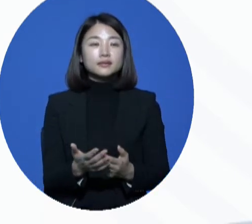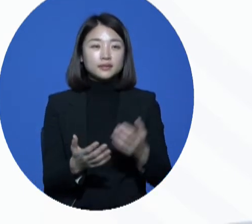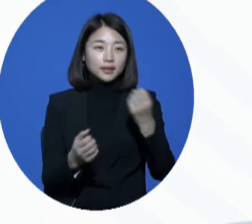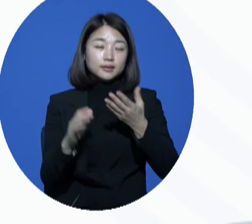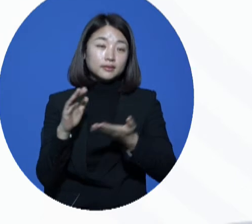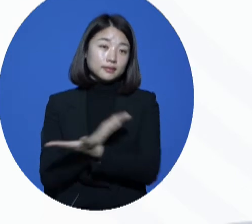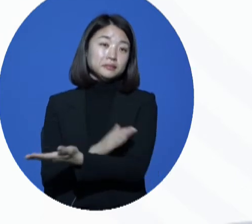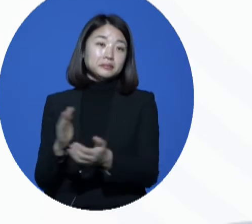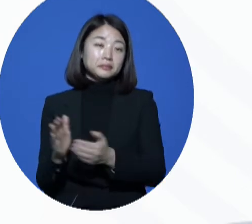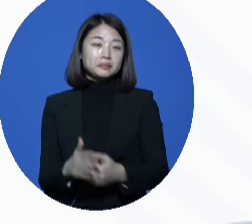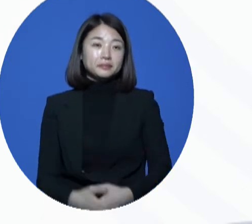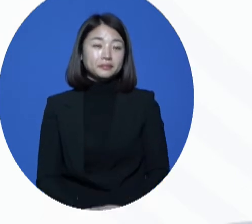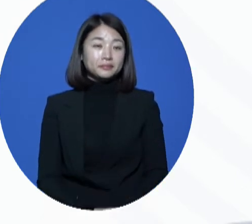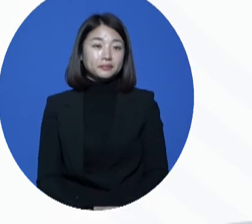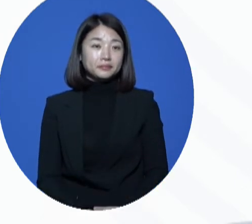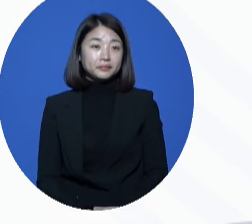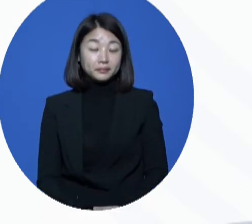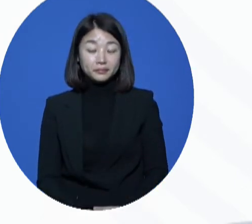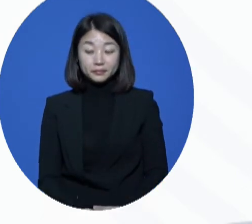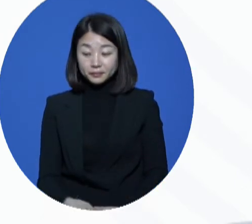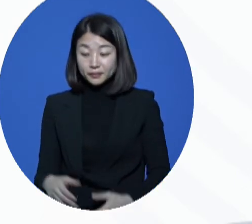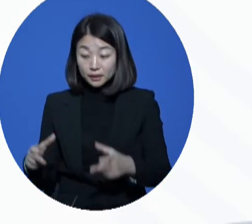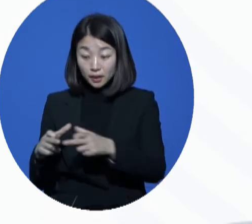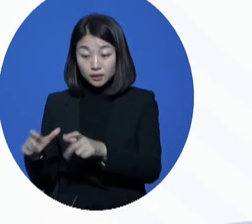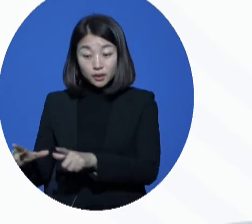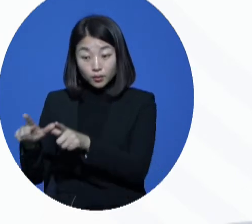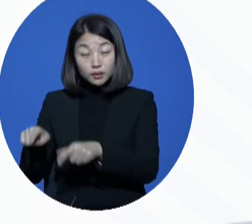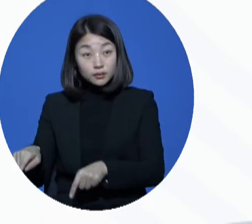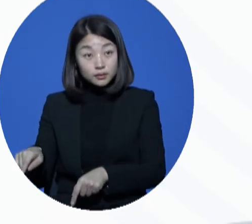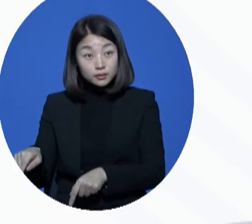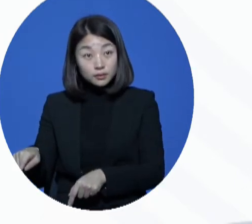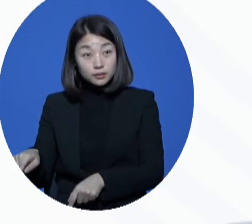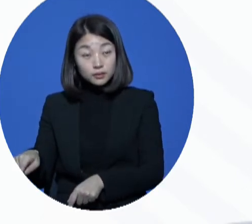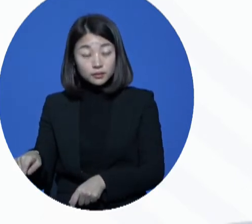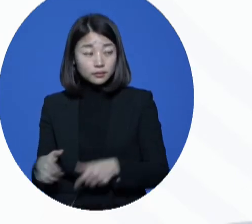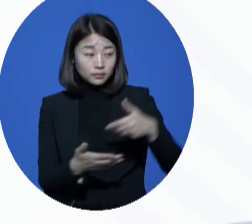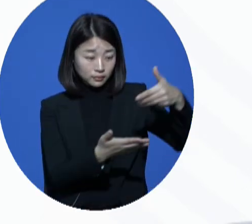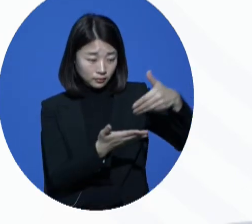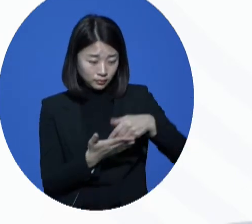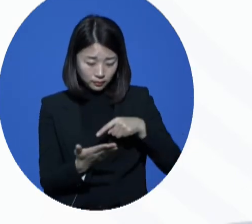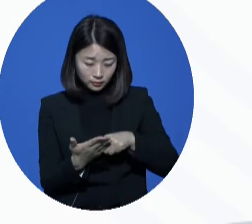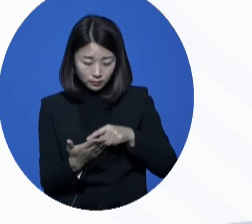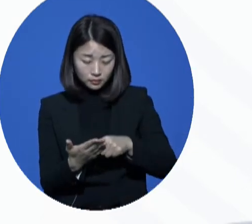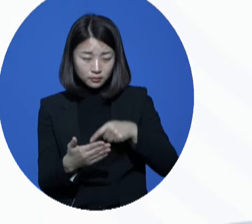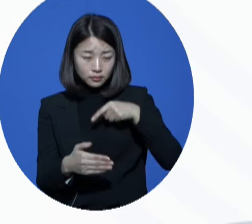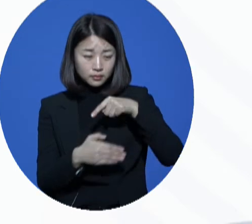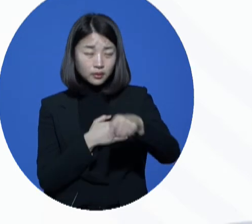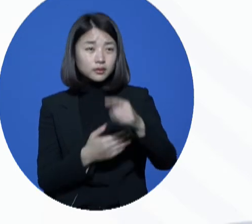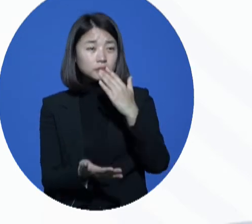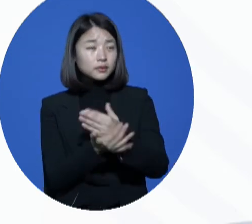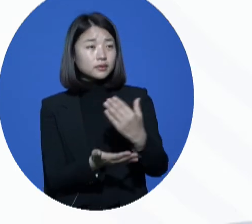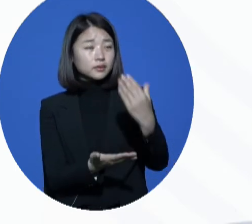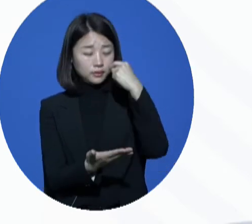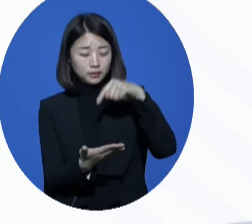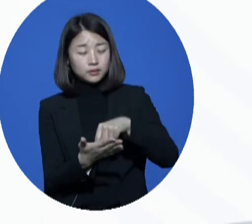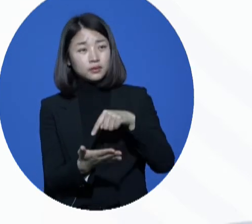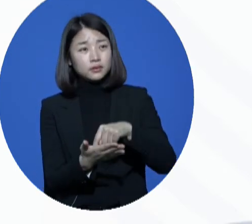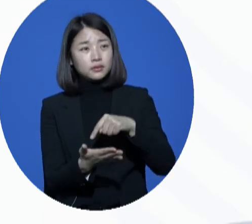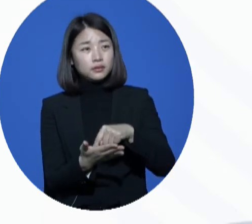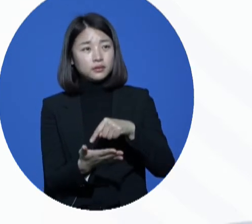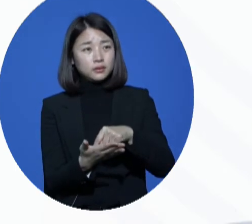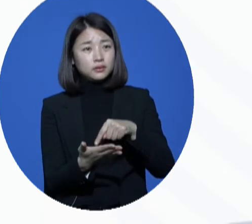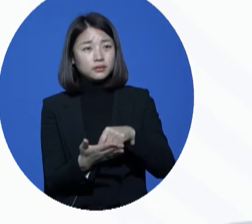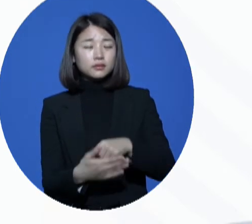하지만 사실 생활인들에게는 이 지침 자체가 외출 외박이 그냥 자연스럽게